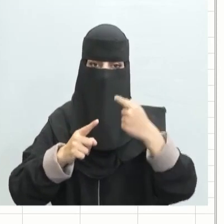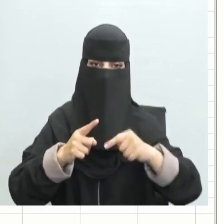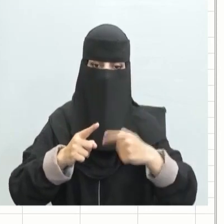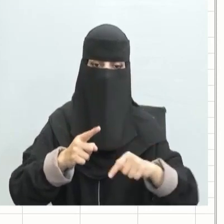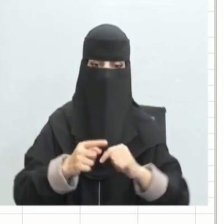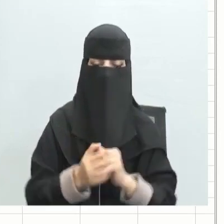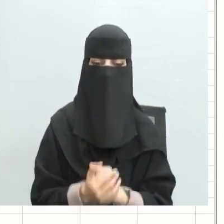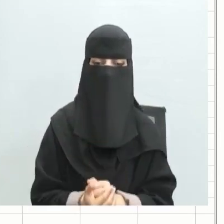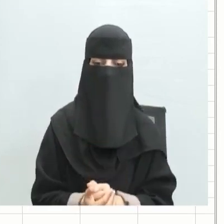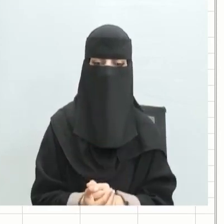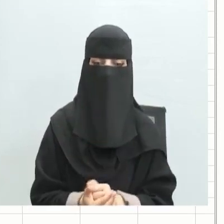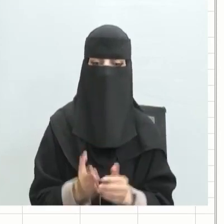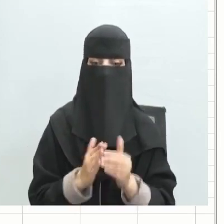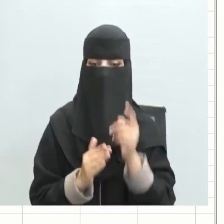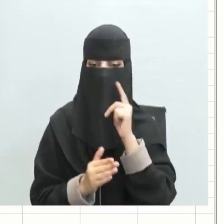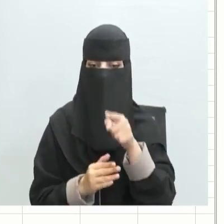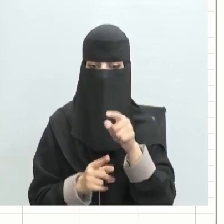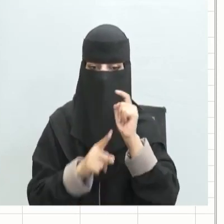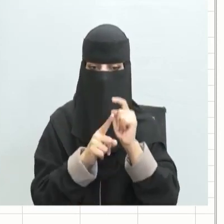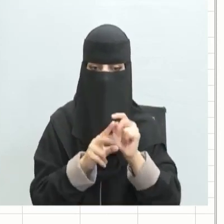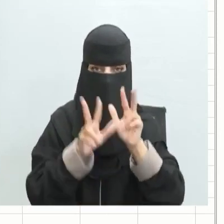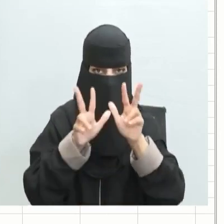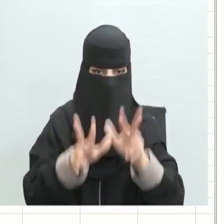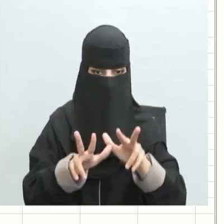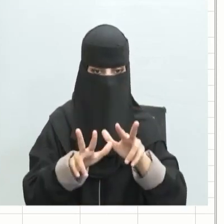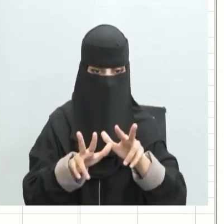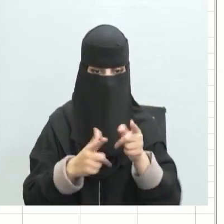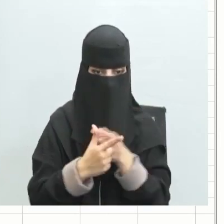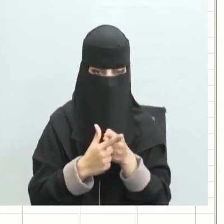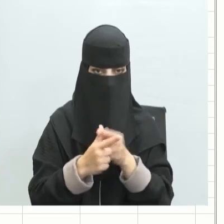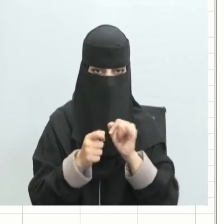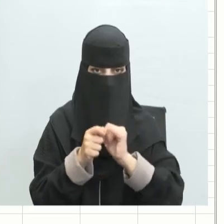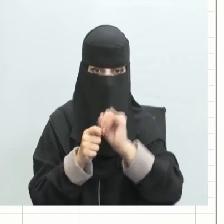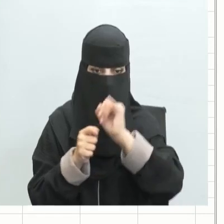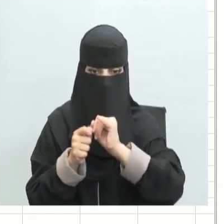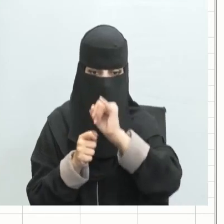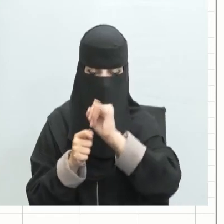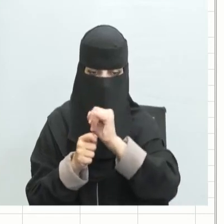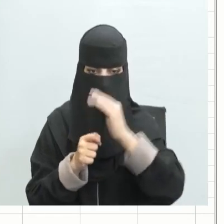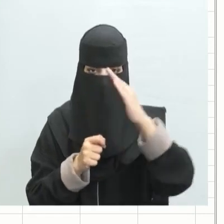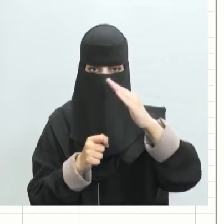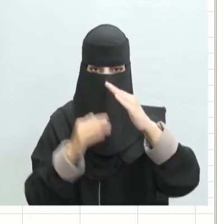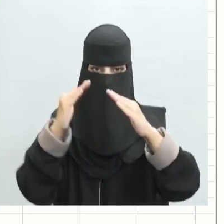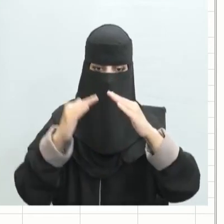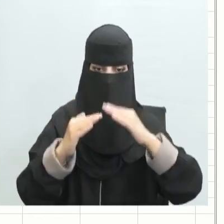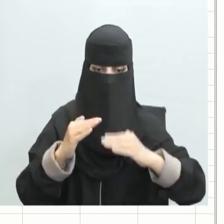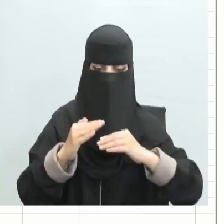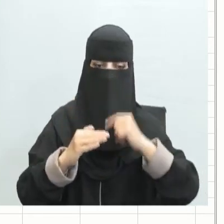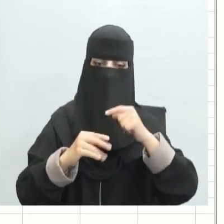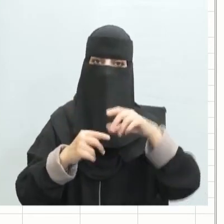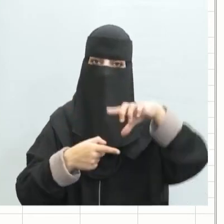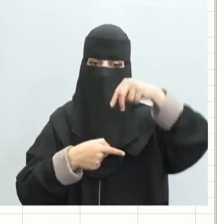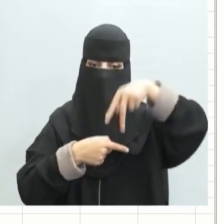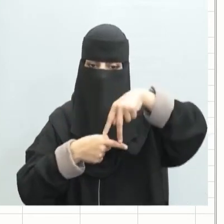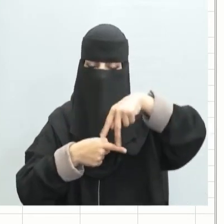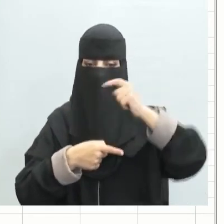دائما نصف وبالتالي الاحظ ان النسبه ثابته ما بين اطوال الاضلاع في نفس المثلث